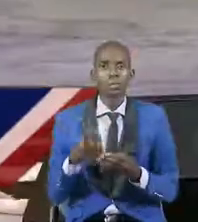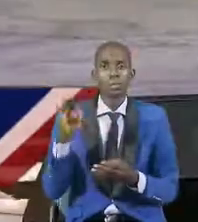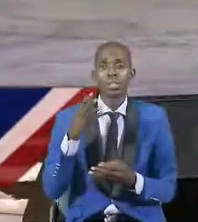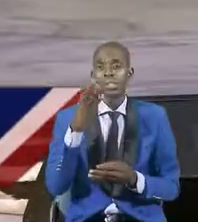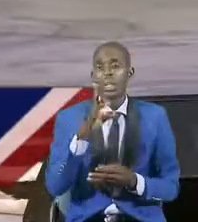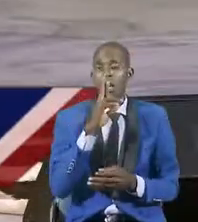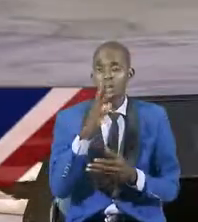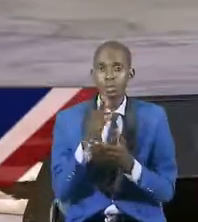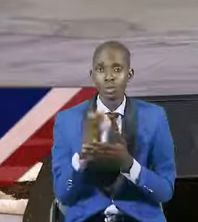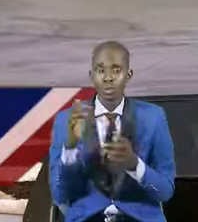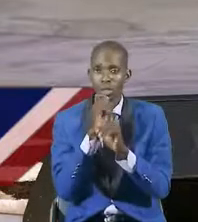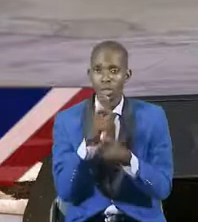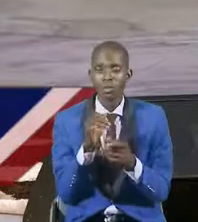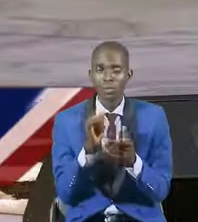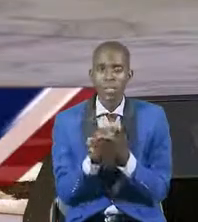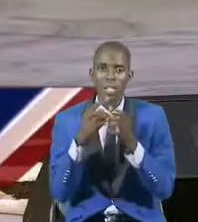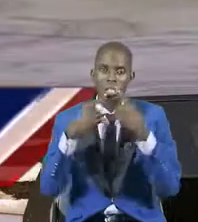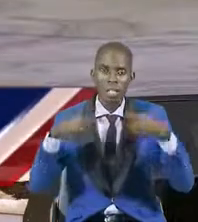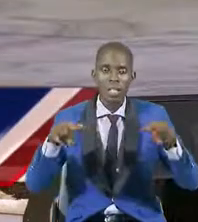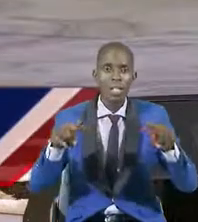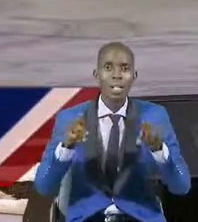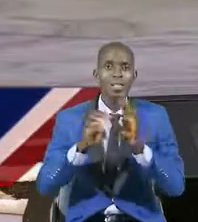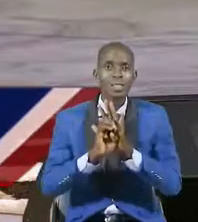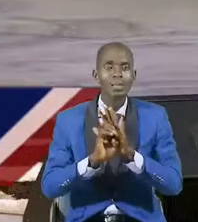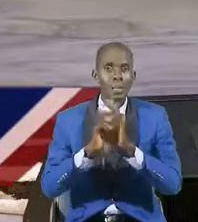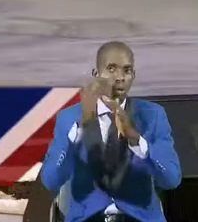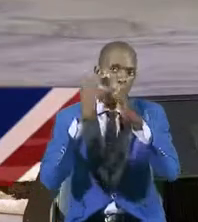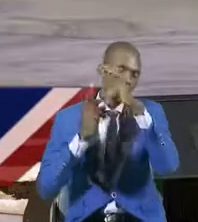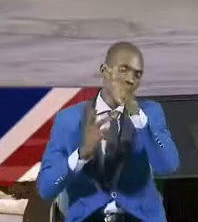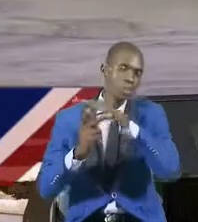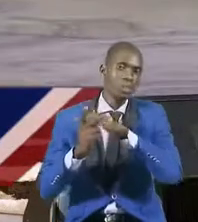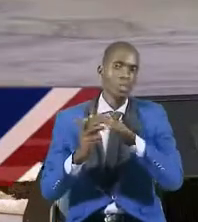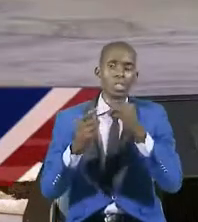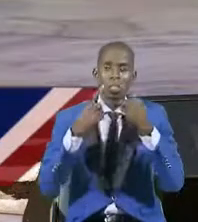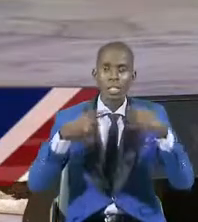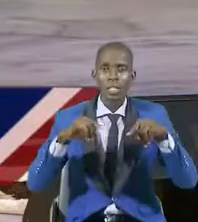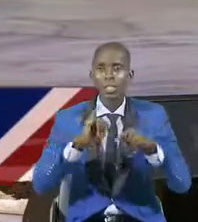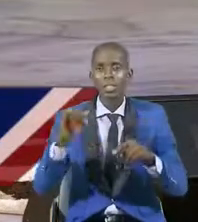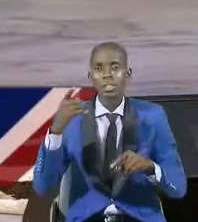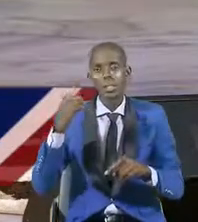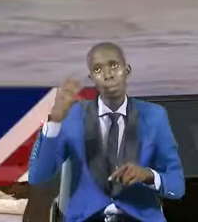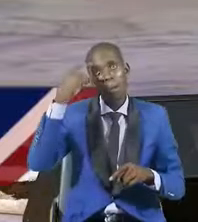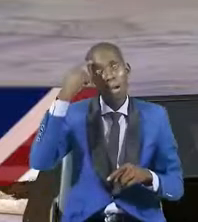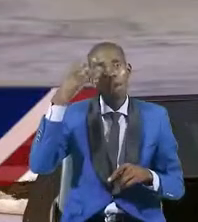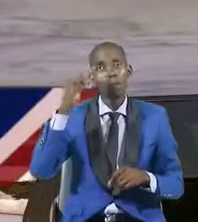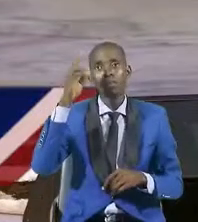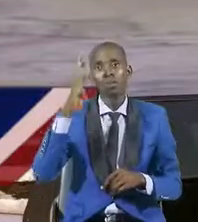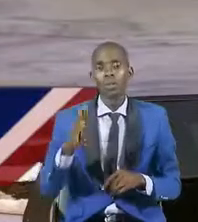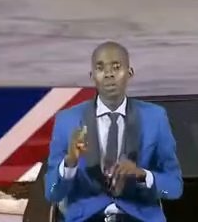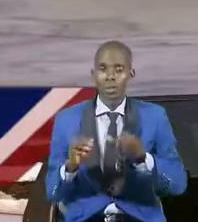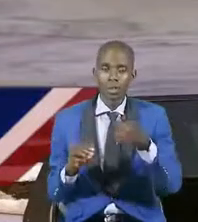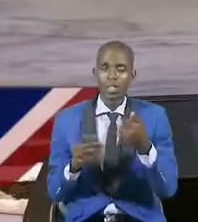sont sont les dons qui déclarent comme prophétie qui déclare la pensée de Dieu, tout